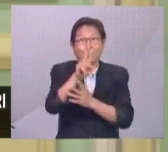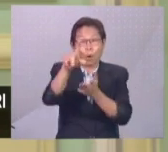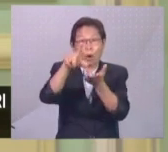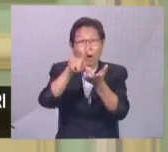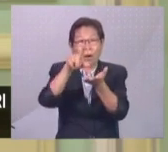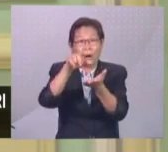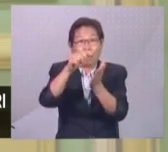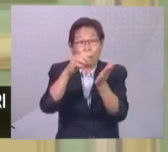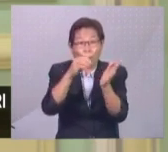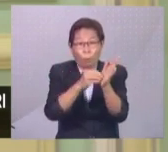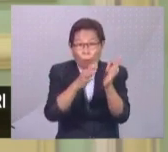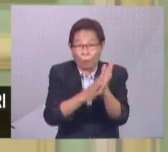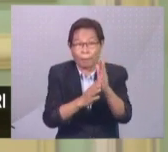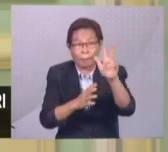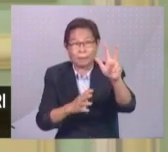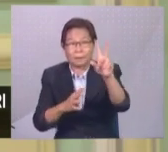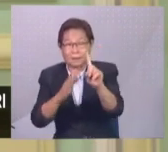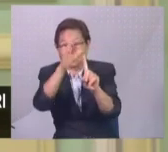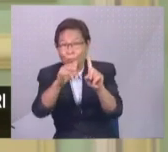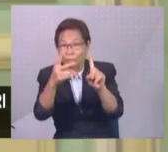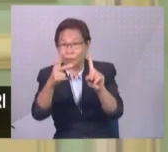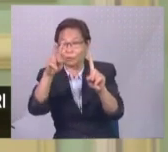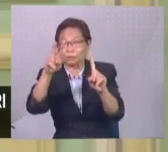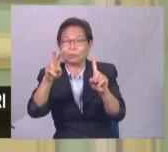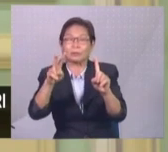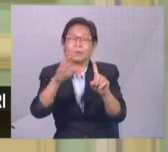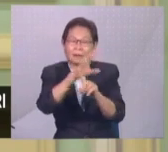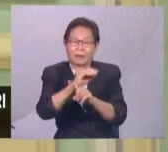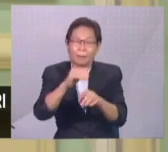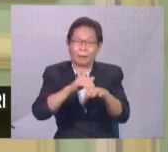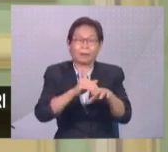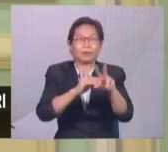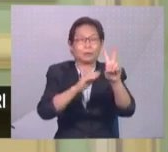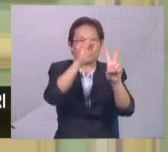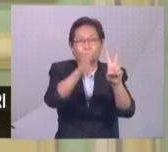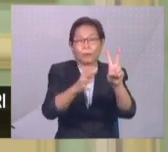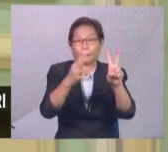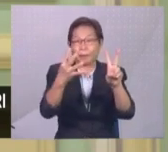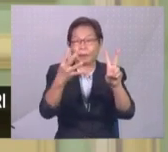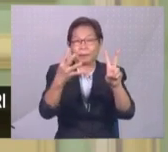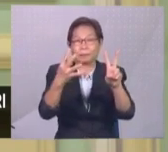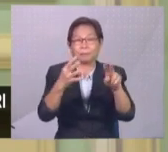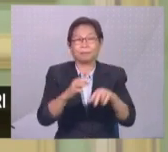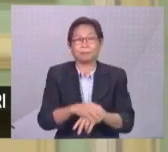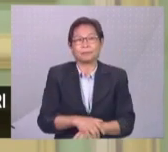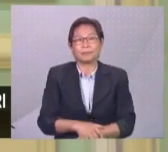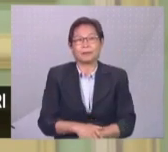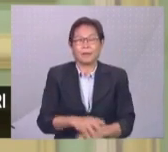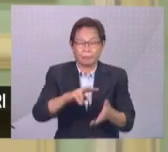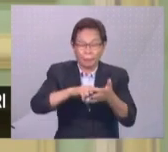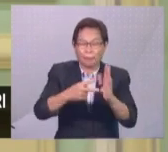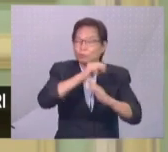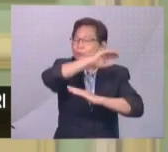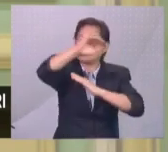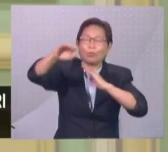kerajaan yang telah dibuat pada 31 much 2020 dan pada 2 APR 2012 ini